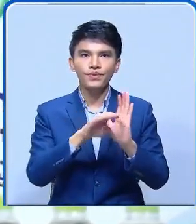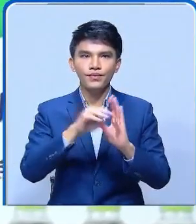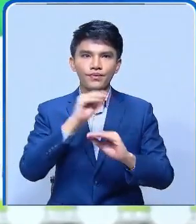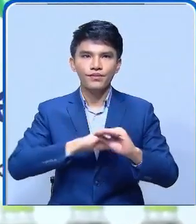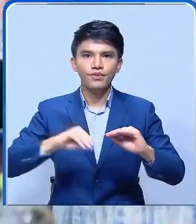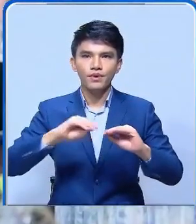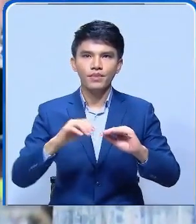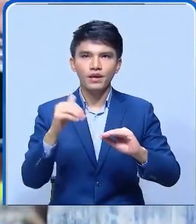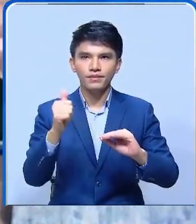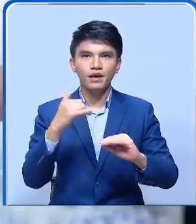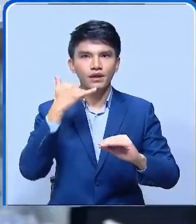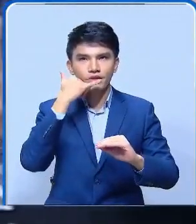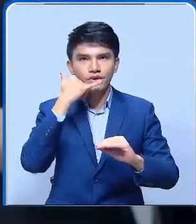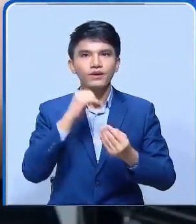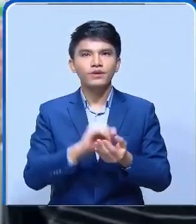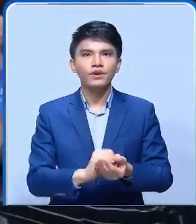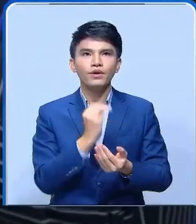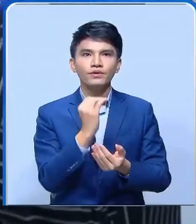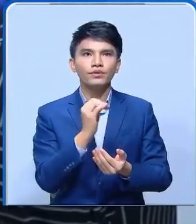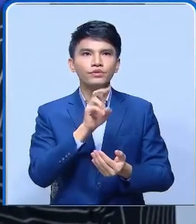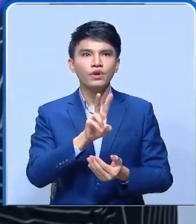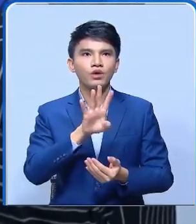คะที่หมายเลขโทรศัพท์